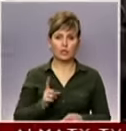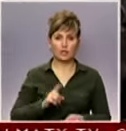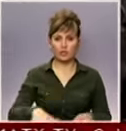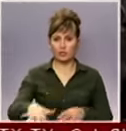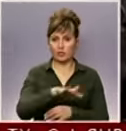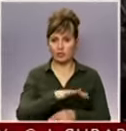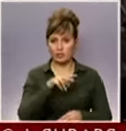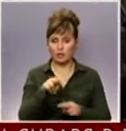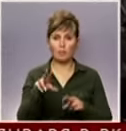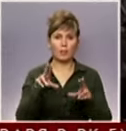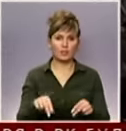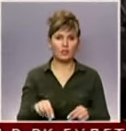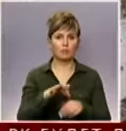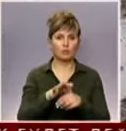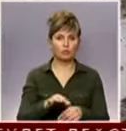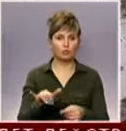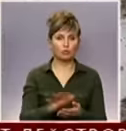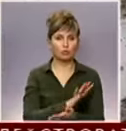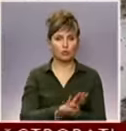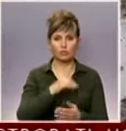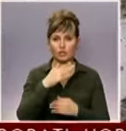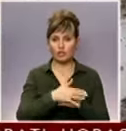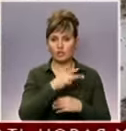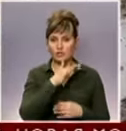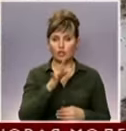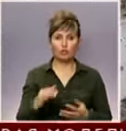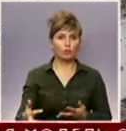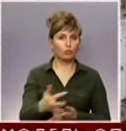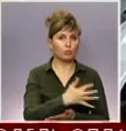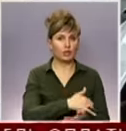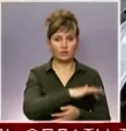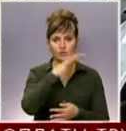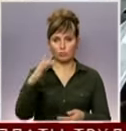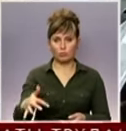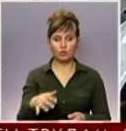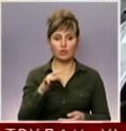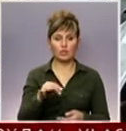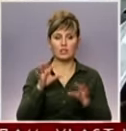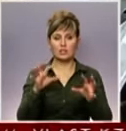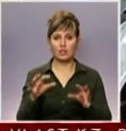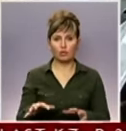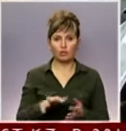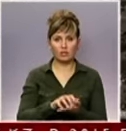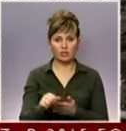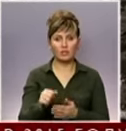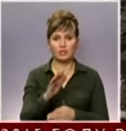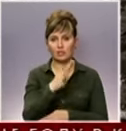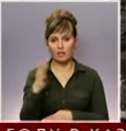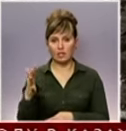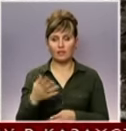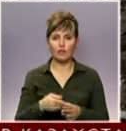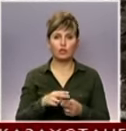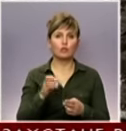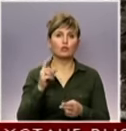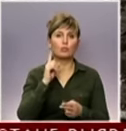среды района даже пообещали провести субботник в ближайшее время и убрать скопившийся мусор. Между тем, законность сноса деревьев вдоль русла реки